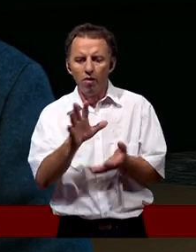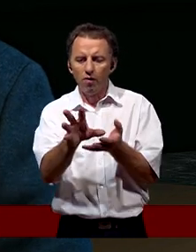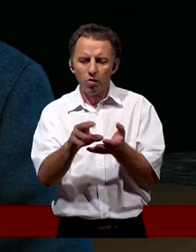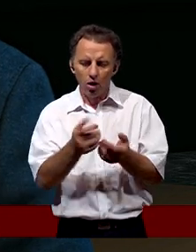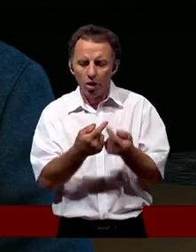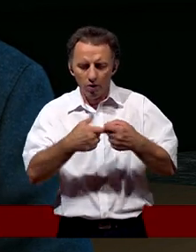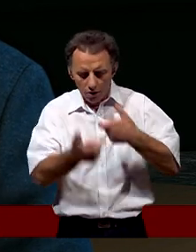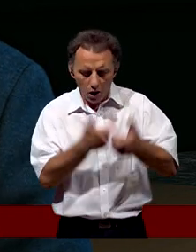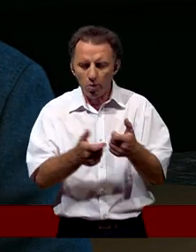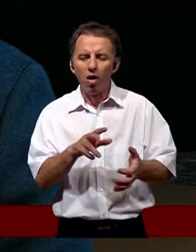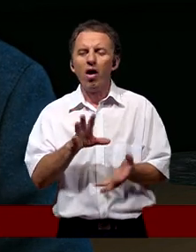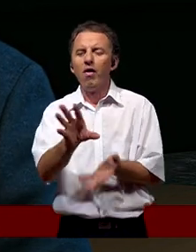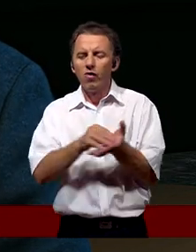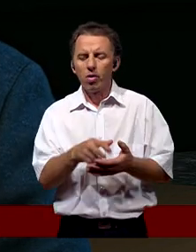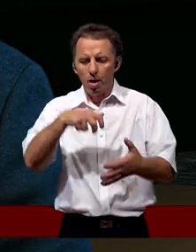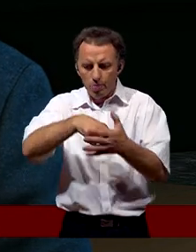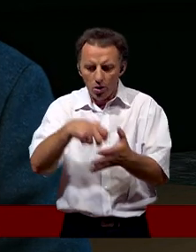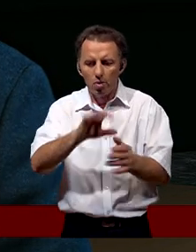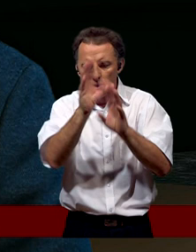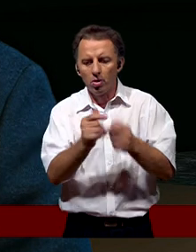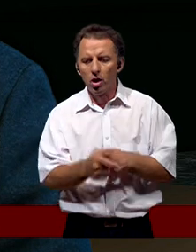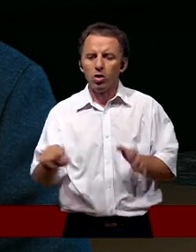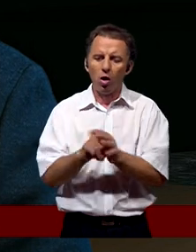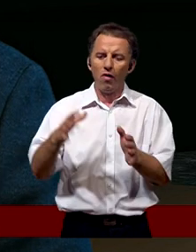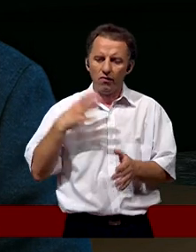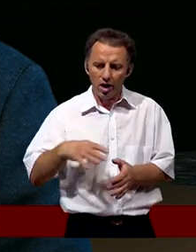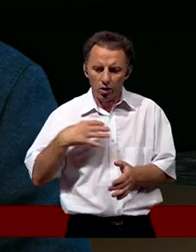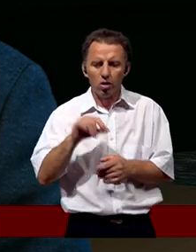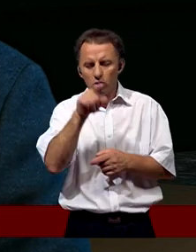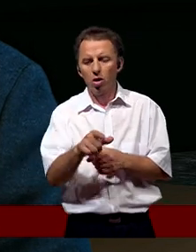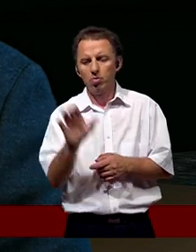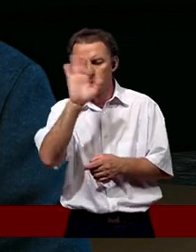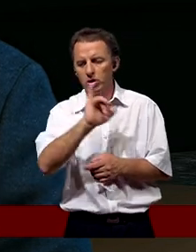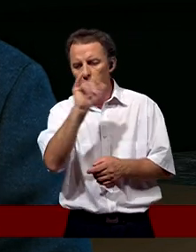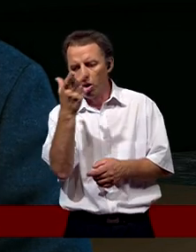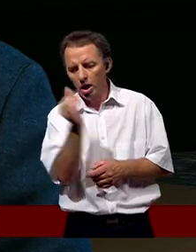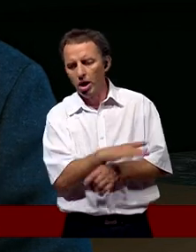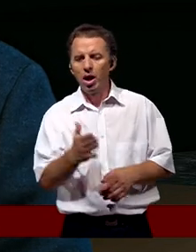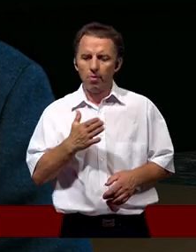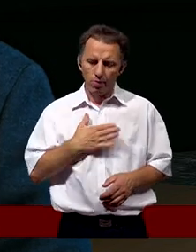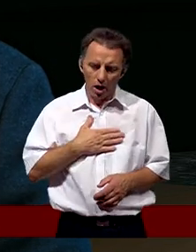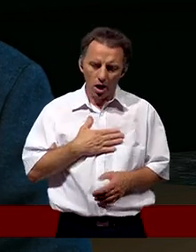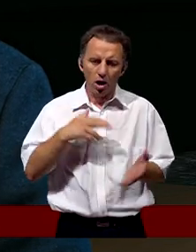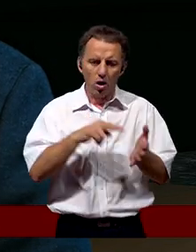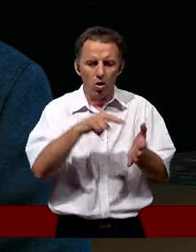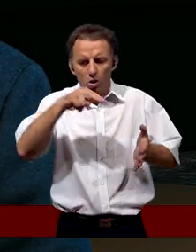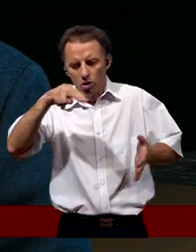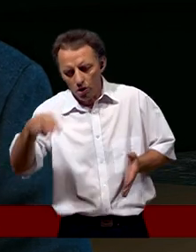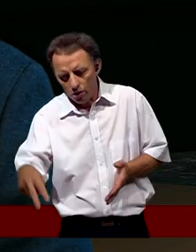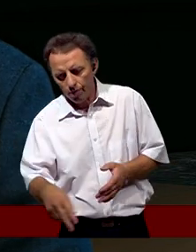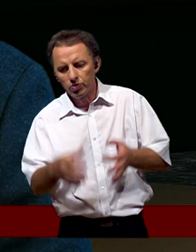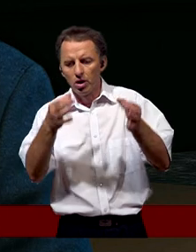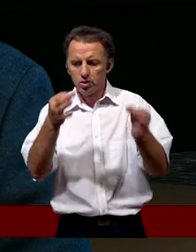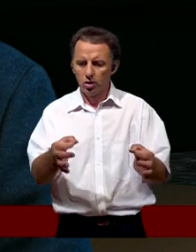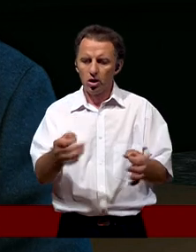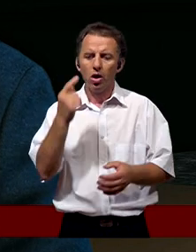to po pierwsze. A po drugie, zwróćmy uwagę, że mimo wszystko dowartościowuje Pan Bóg Jonasza. Mijają wieki, Jonasz odchodzi, nie ma go.